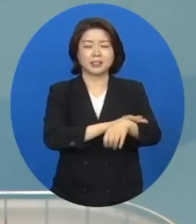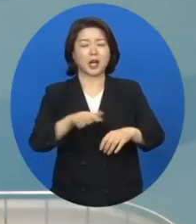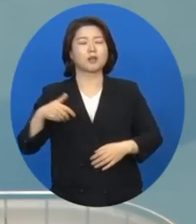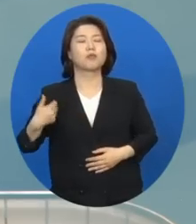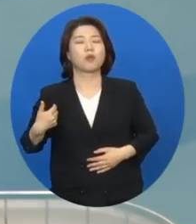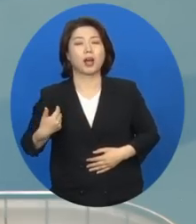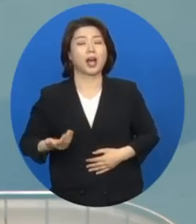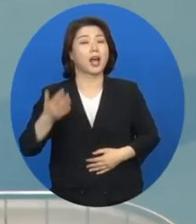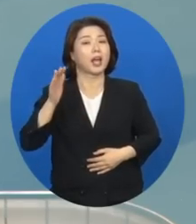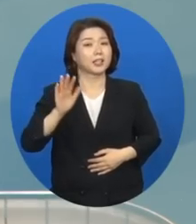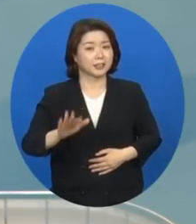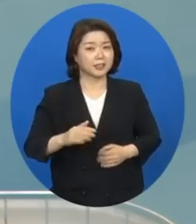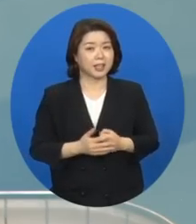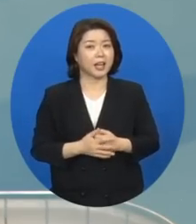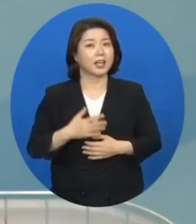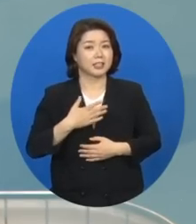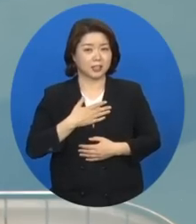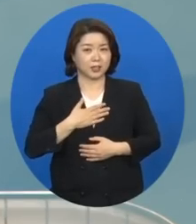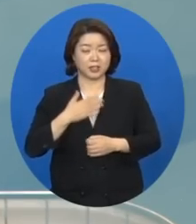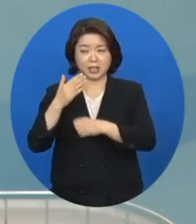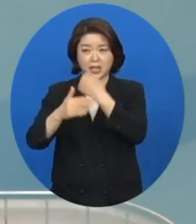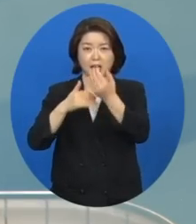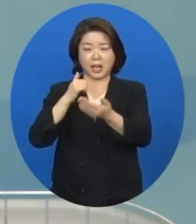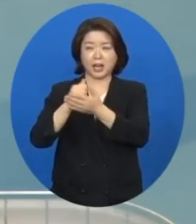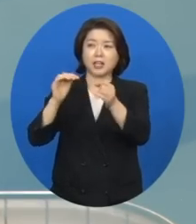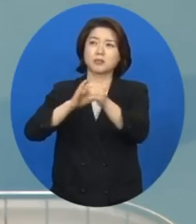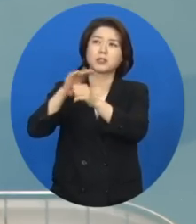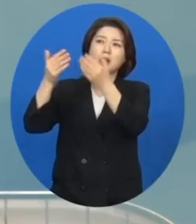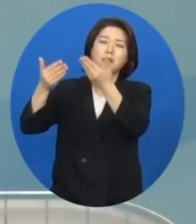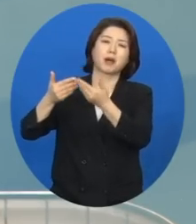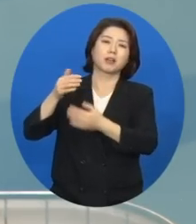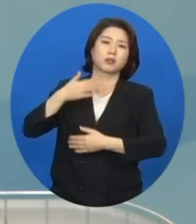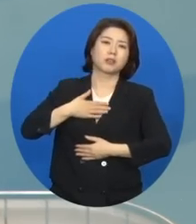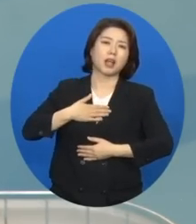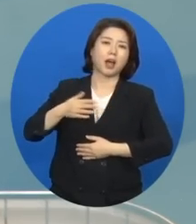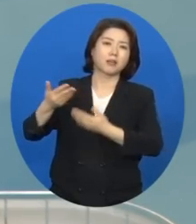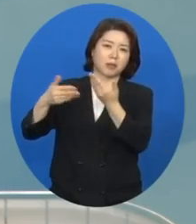모르겠어요. 근데 저는 하나님의 사랑을 받았어요.